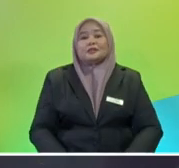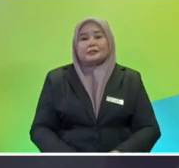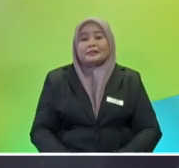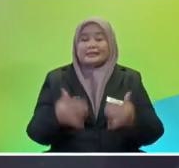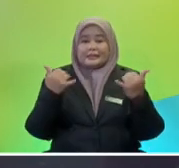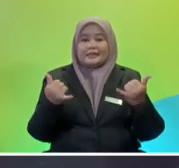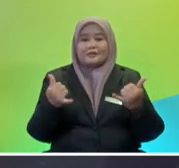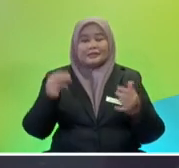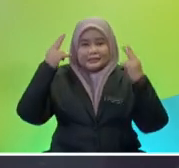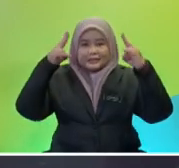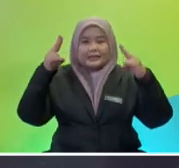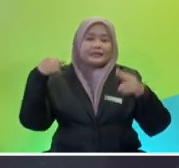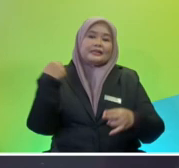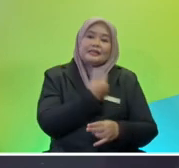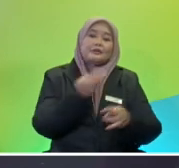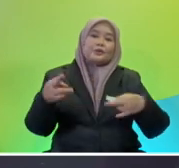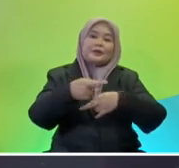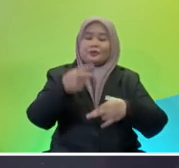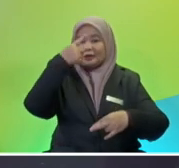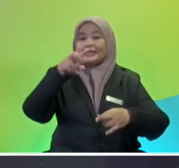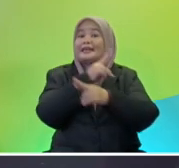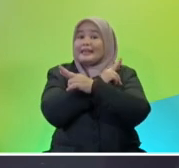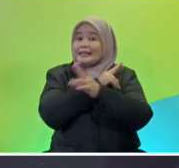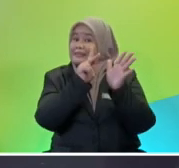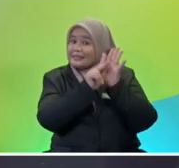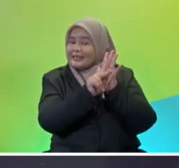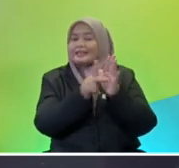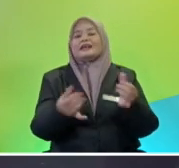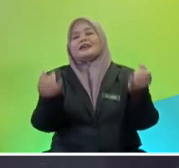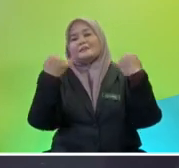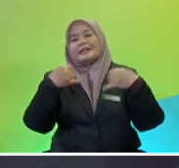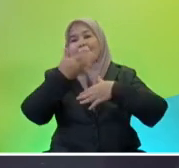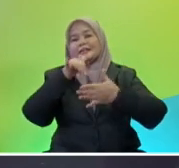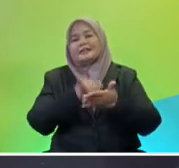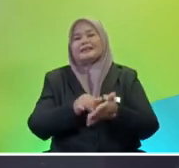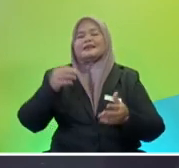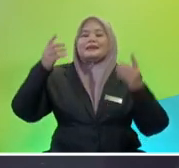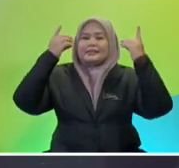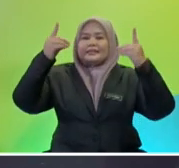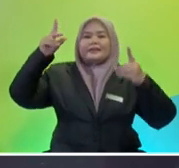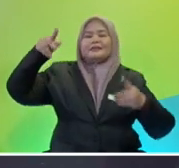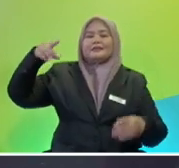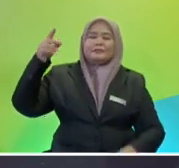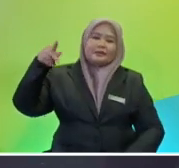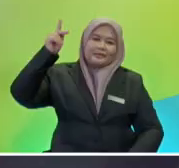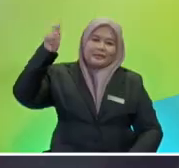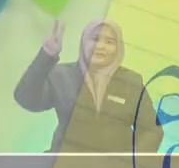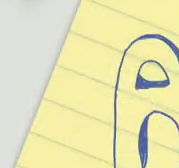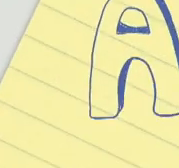dan sekarang ini saja kita beri ruang untuk kita berhak seketika kita kembali selepas ini Didik Tiwi km